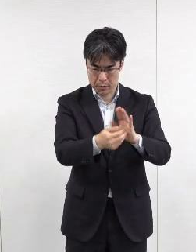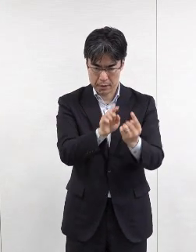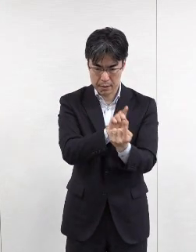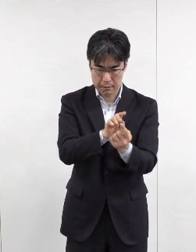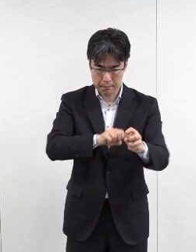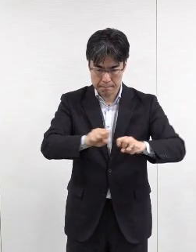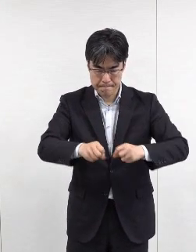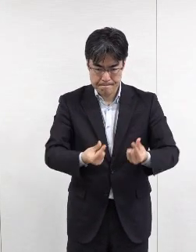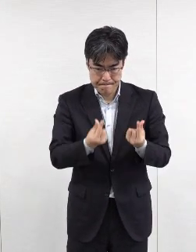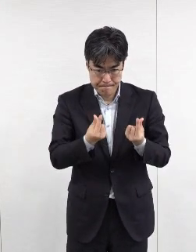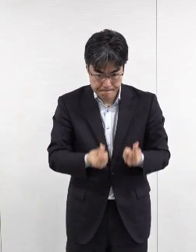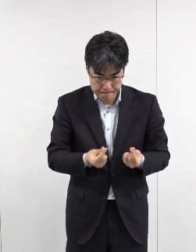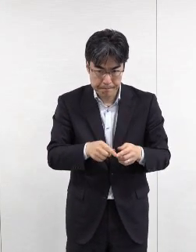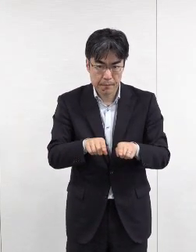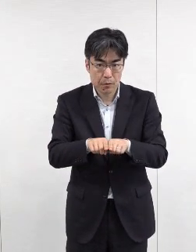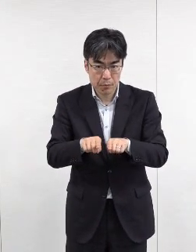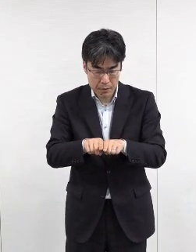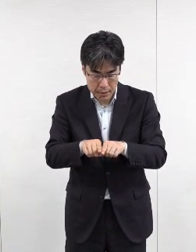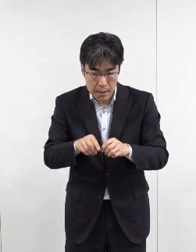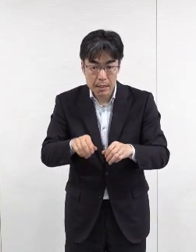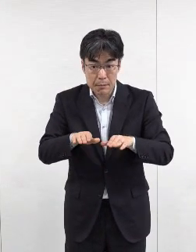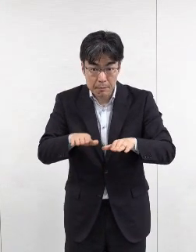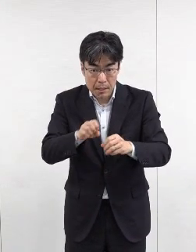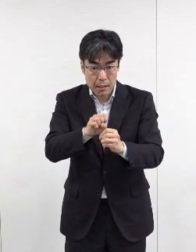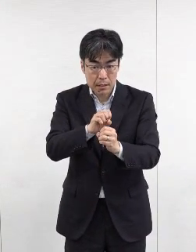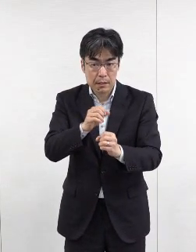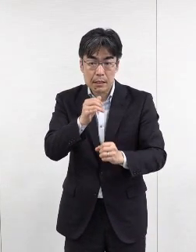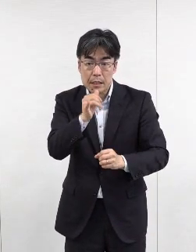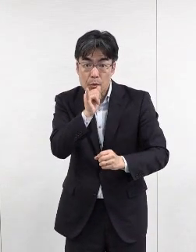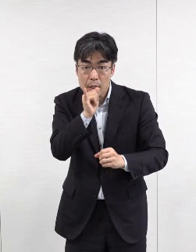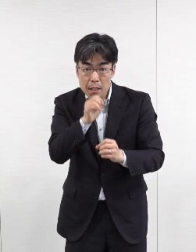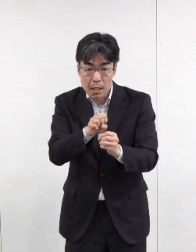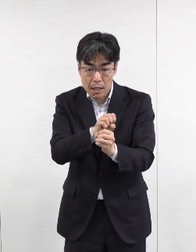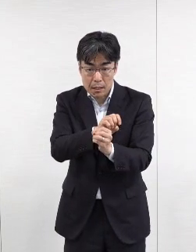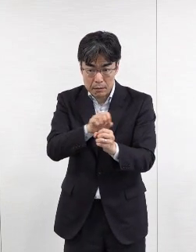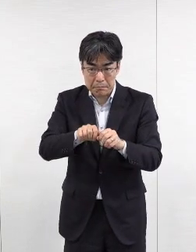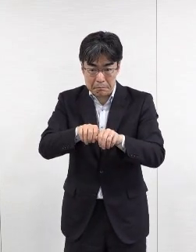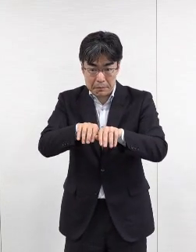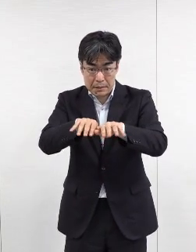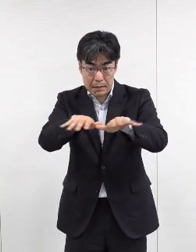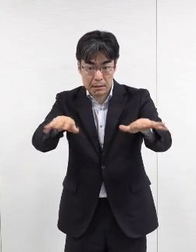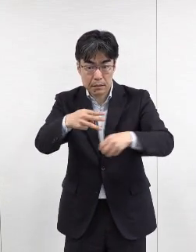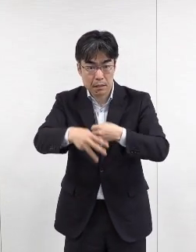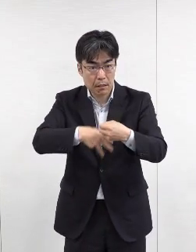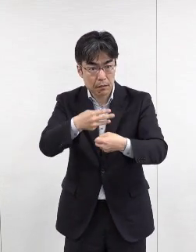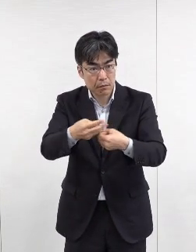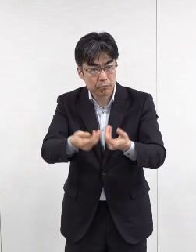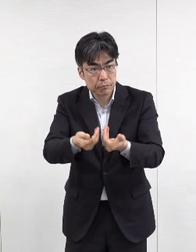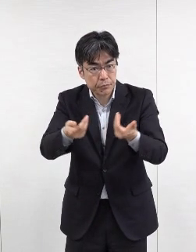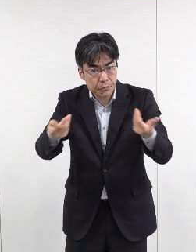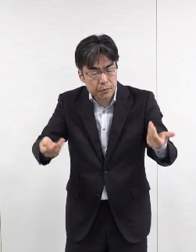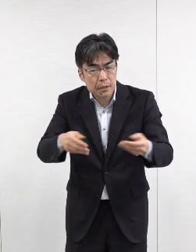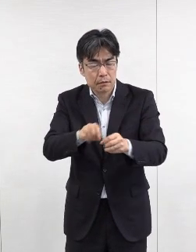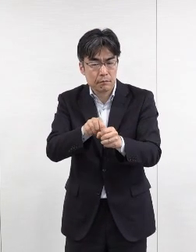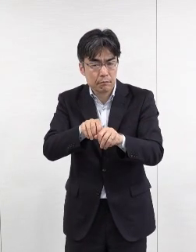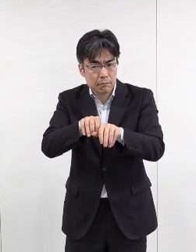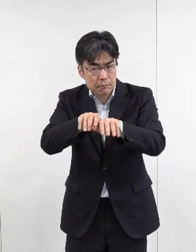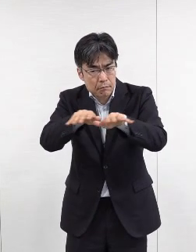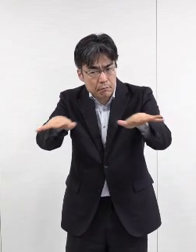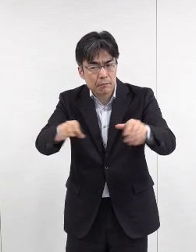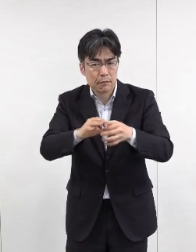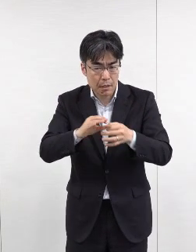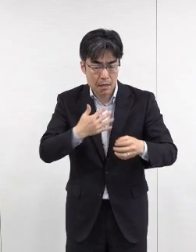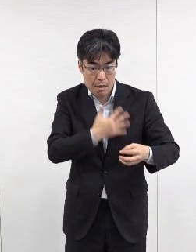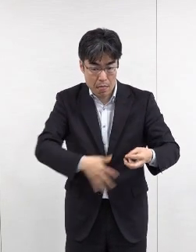防止対策に努めるとともに季節性インフルエンザが3年ぶりに有効していることから